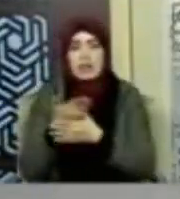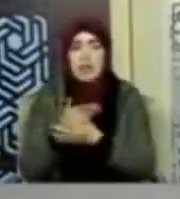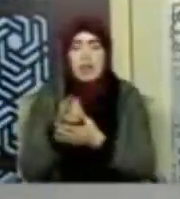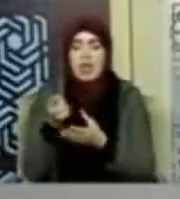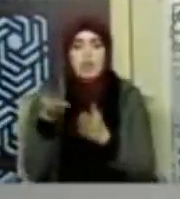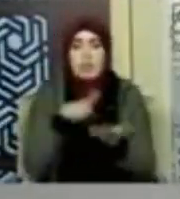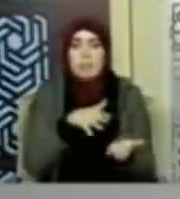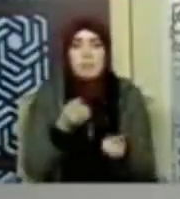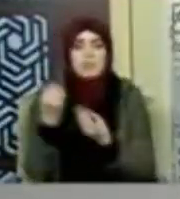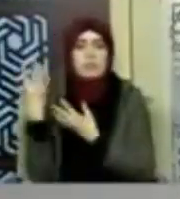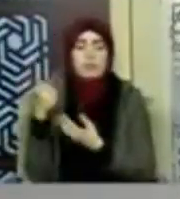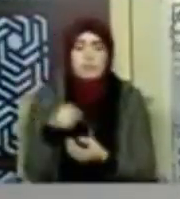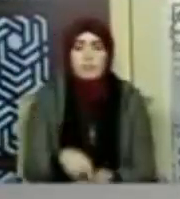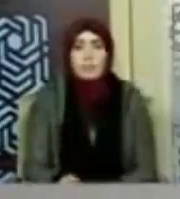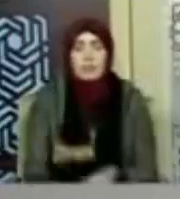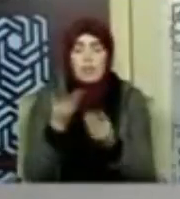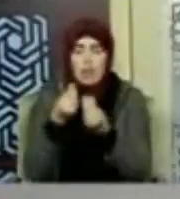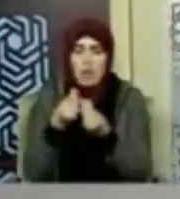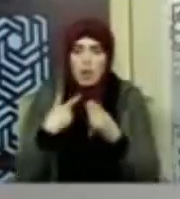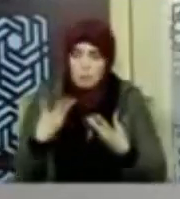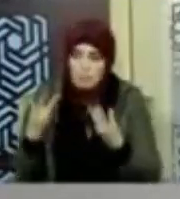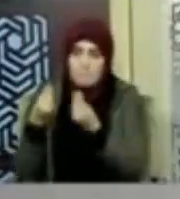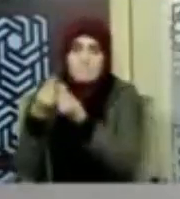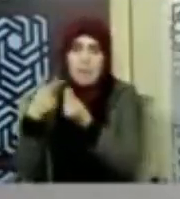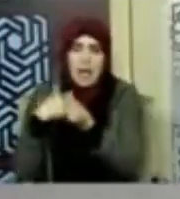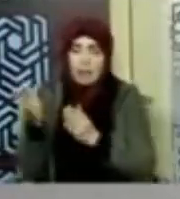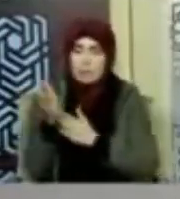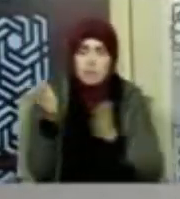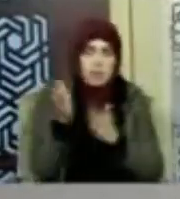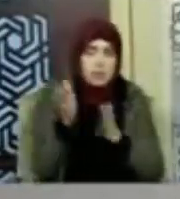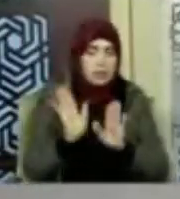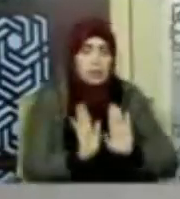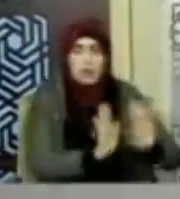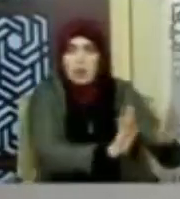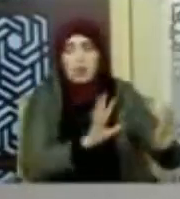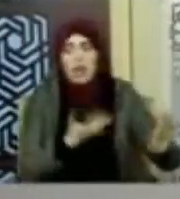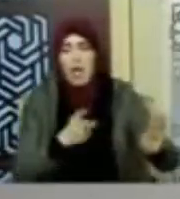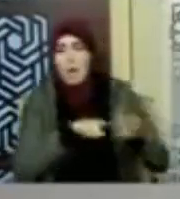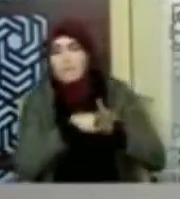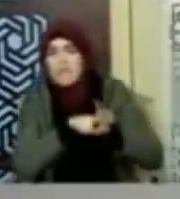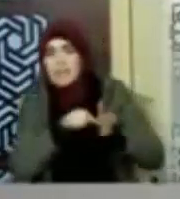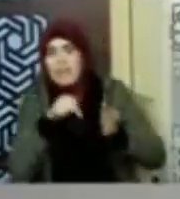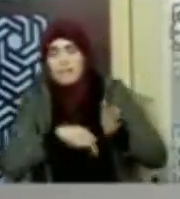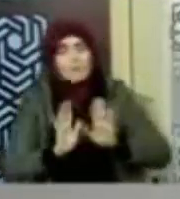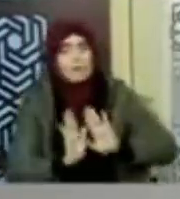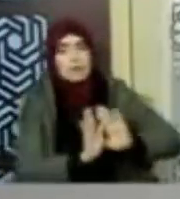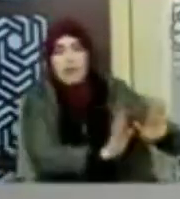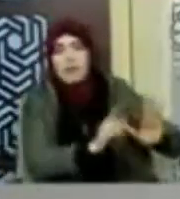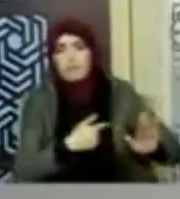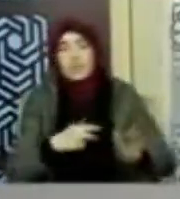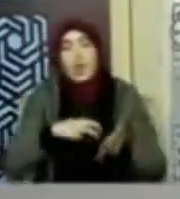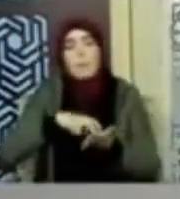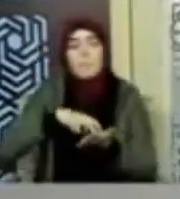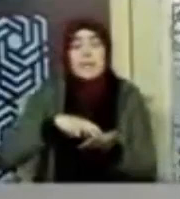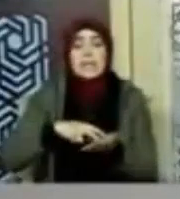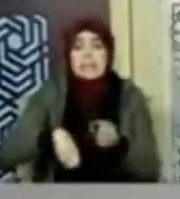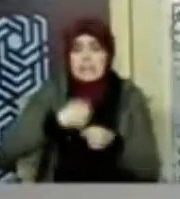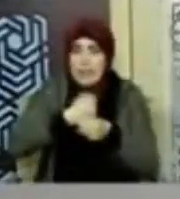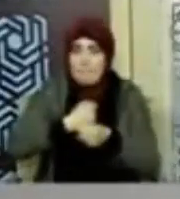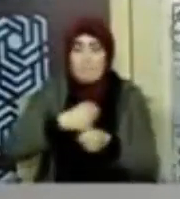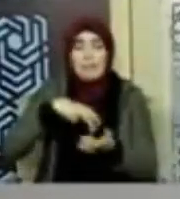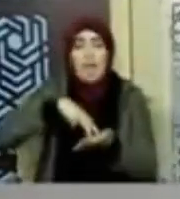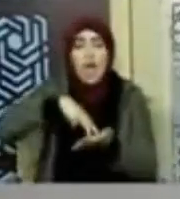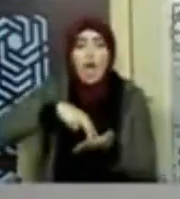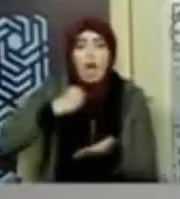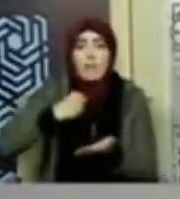بهم خير ضالين ولا مضلين ولا فاتنين ولا مفتونين، وثبت أقدام جنودنا